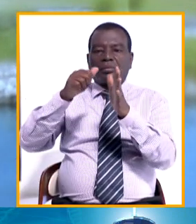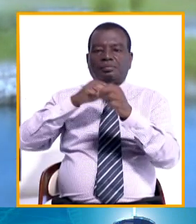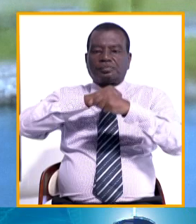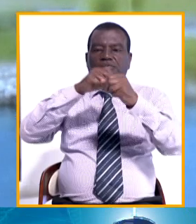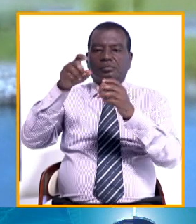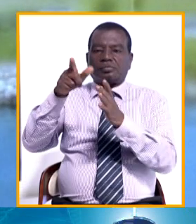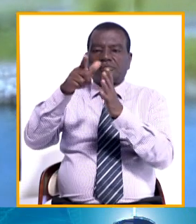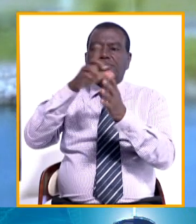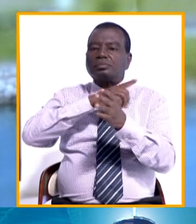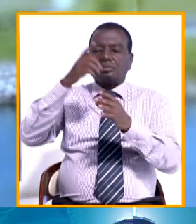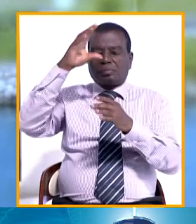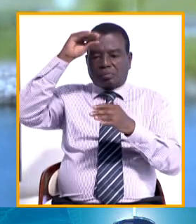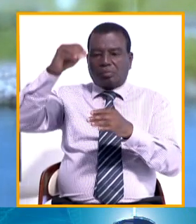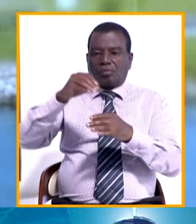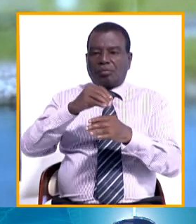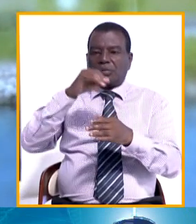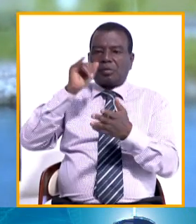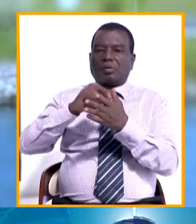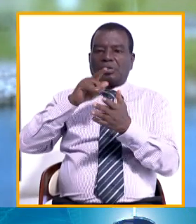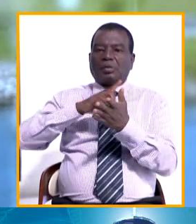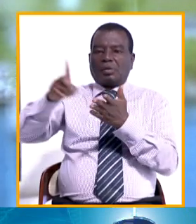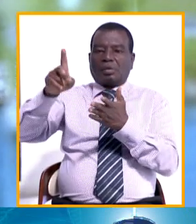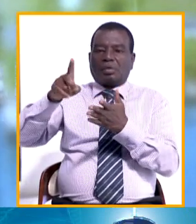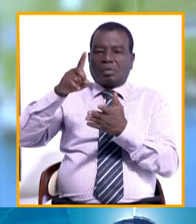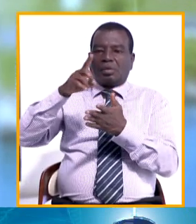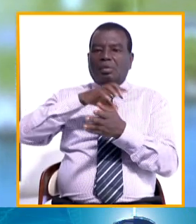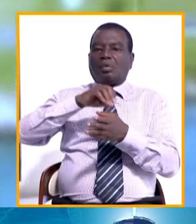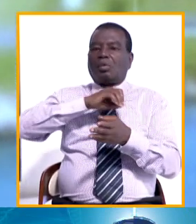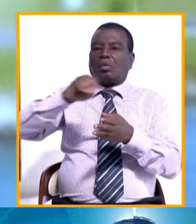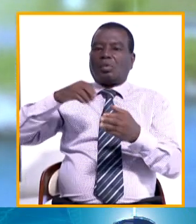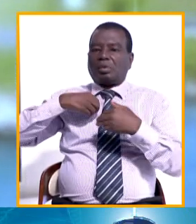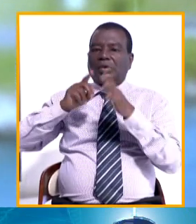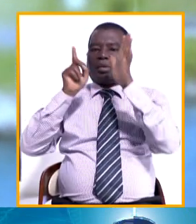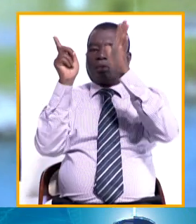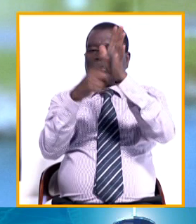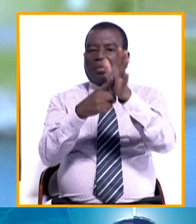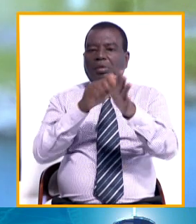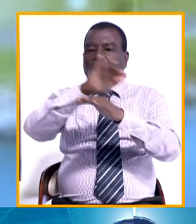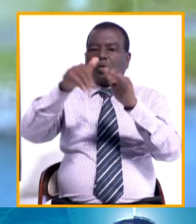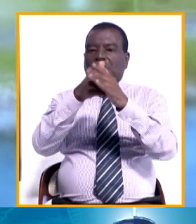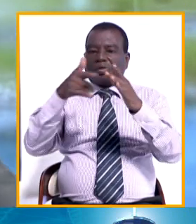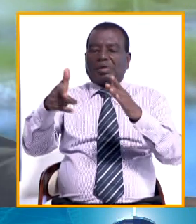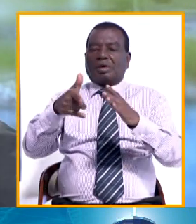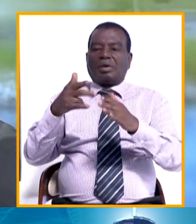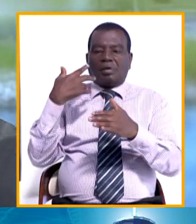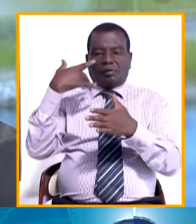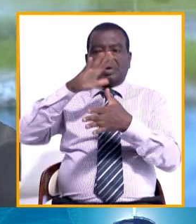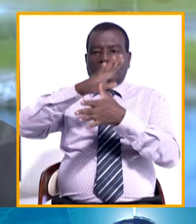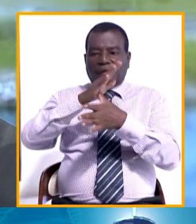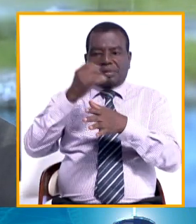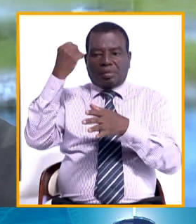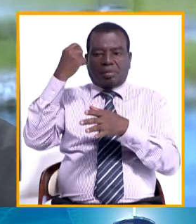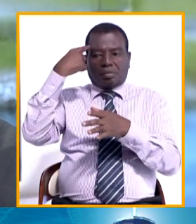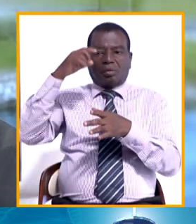résultats du projet ont été présentés à l'opinion nationale et internationale en présence d'Espérance Djakalé et Dangui Dangui, tous